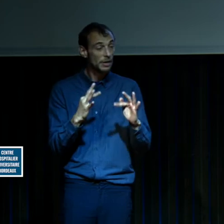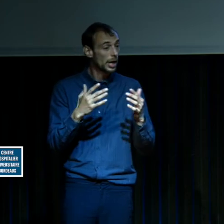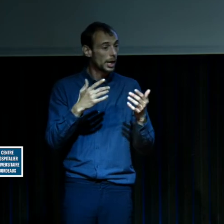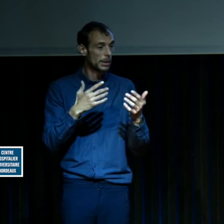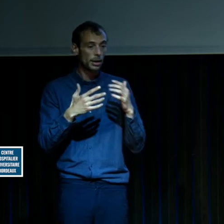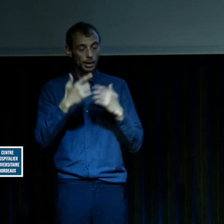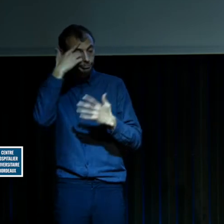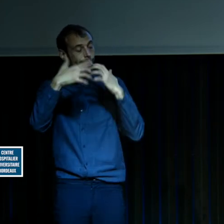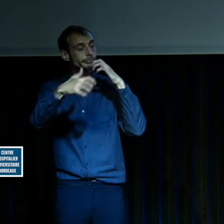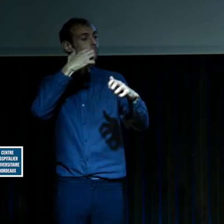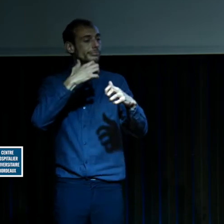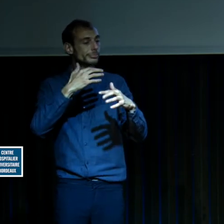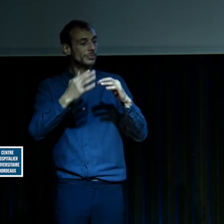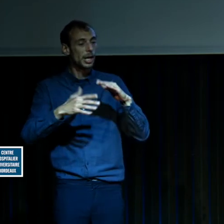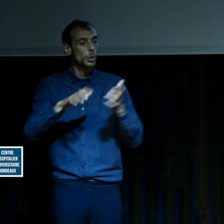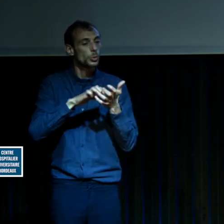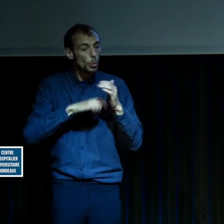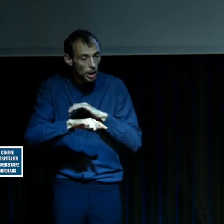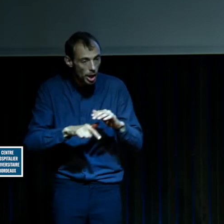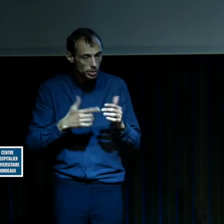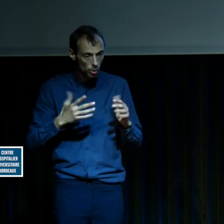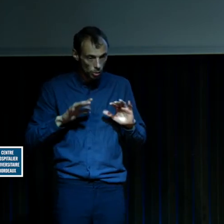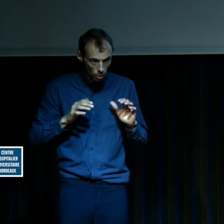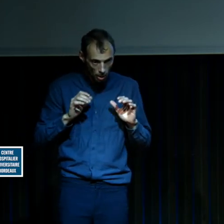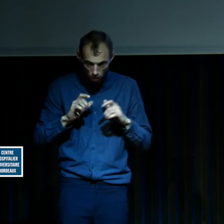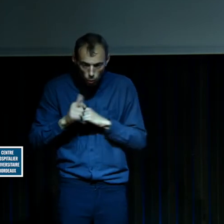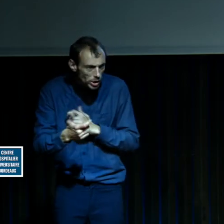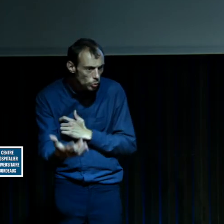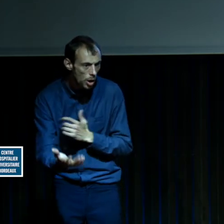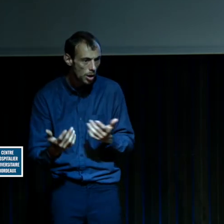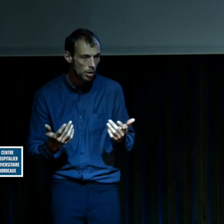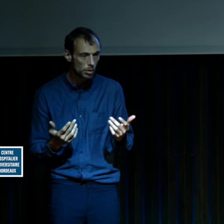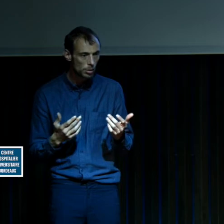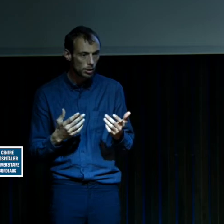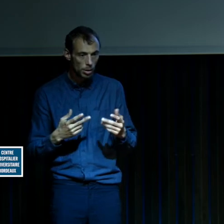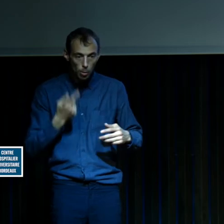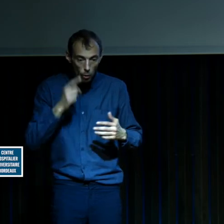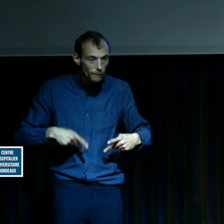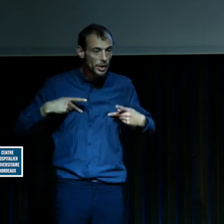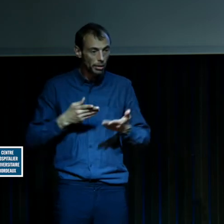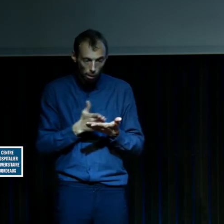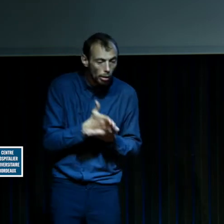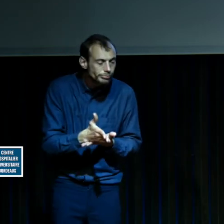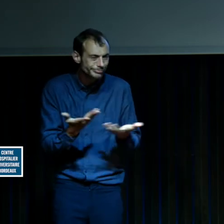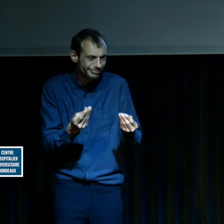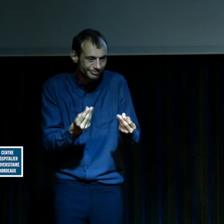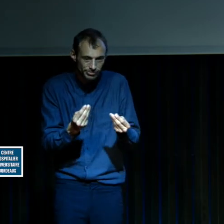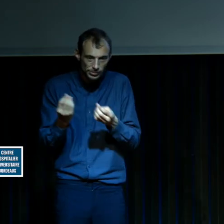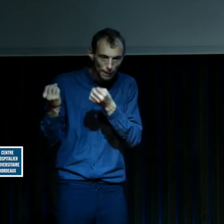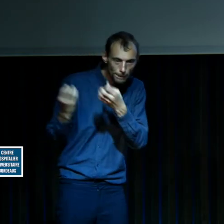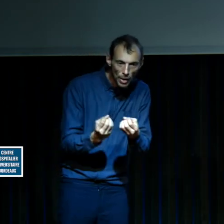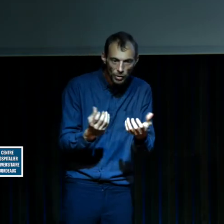moi, et le retentissement que ça peut avoir dans un vie quand on a 30, 40 ans, et de se